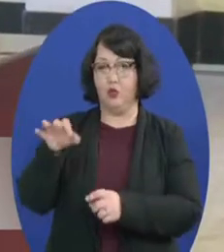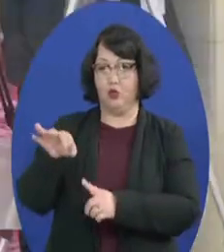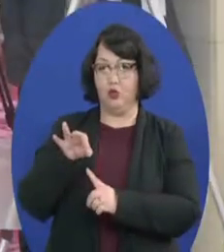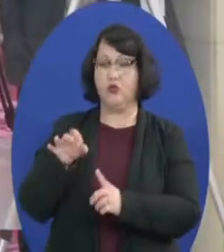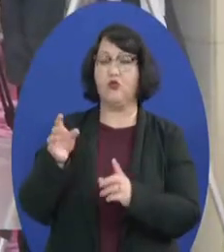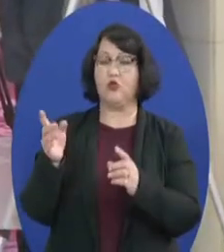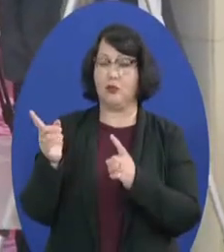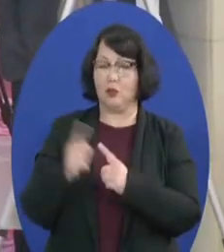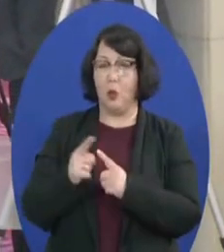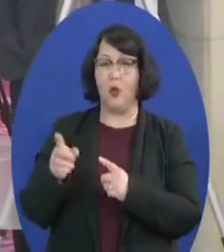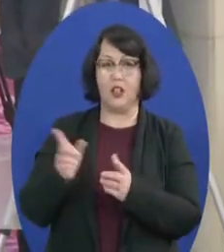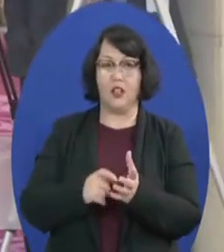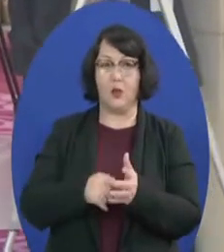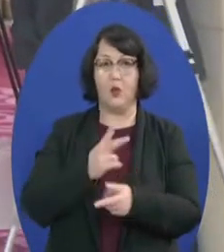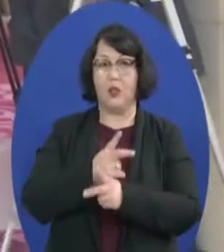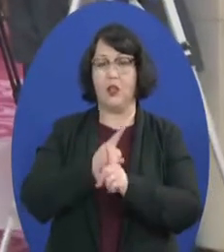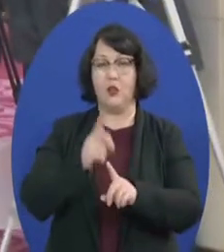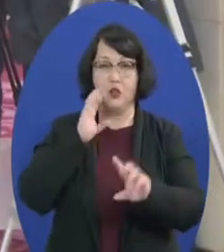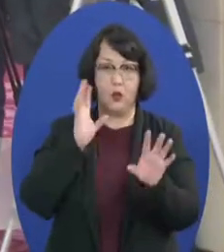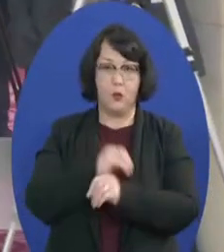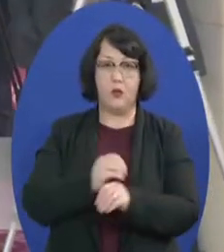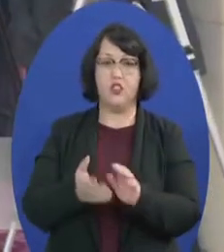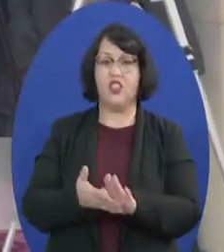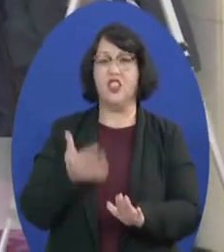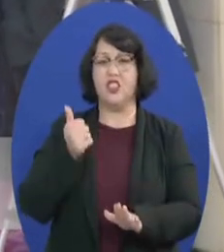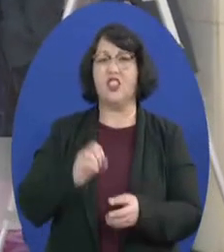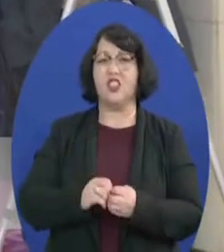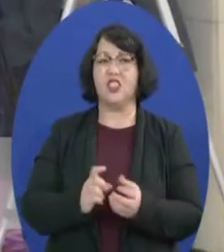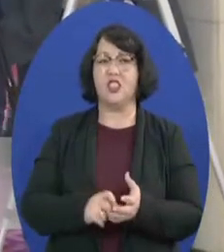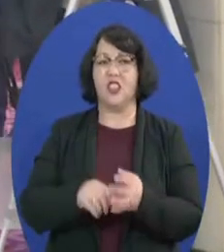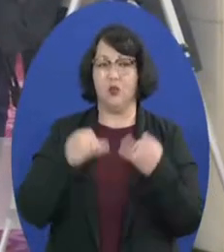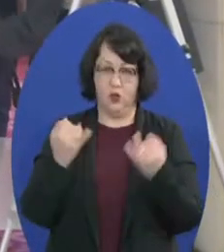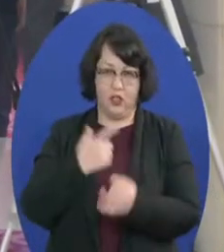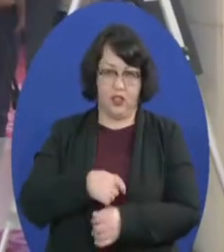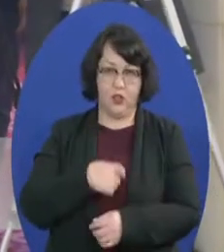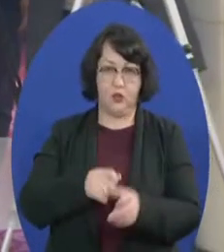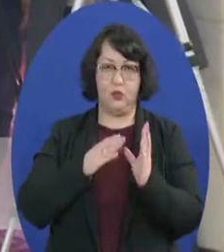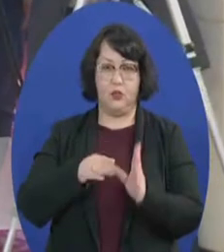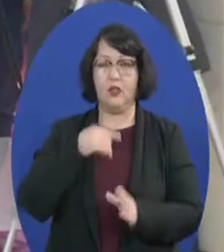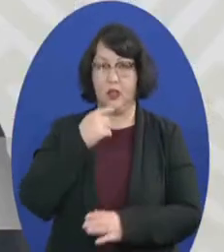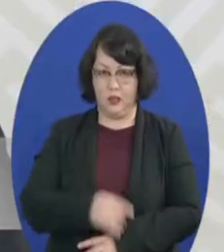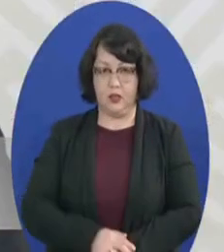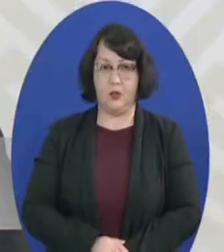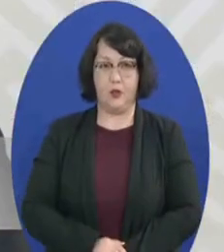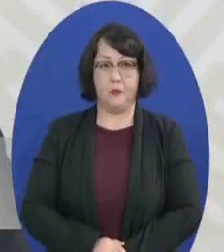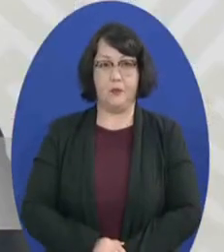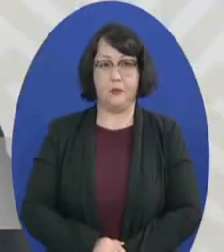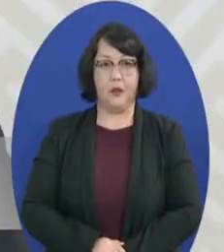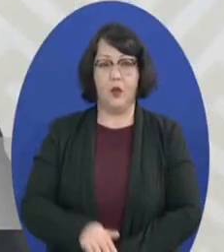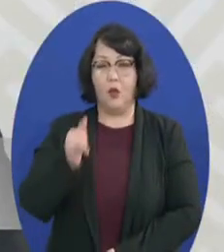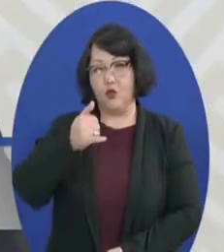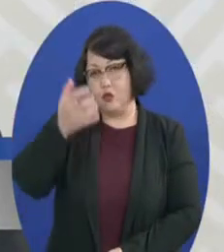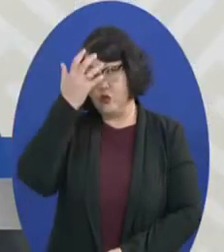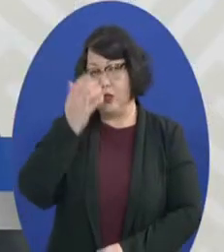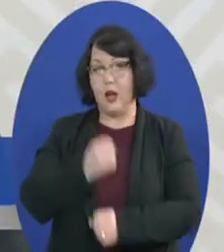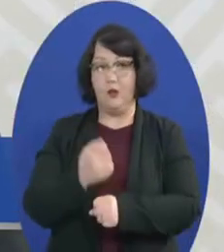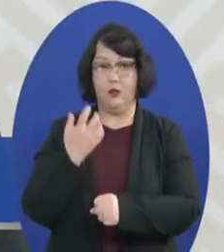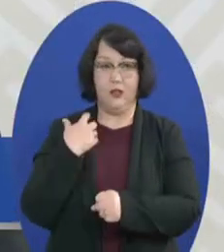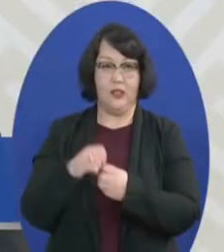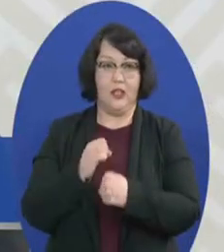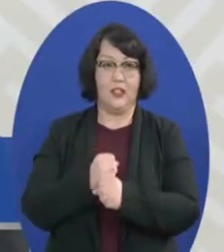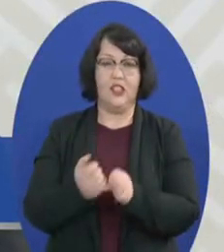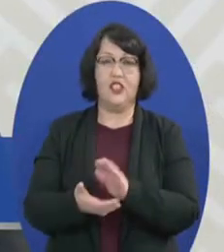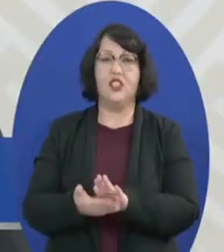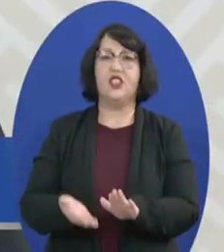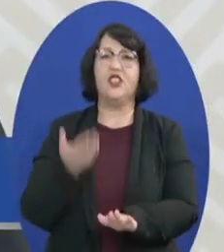хэрэгтэй. За энэ чиглэлээр иргэцэн шинчил хий гэсэн байр суурьнаас улсын хурлын гишүүд хандж байна. Улс төрийн албанд шинчил хийх бол